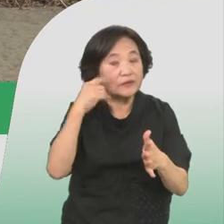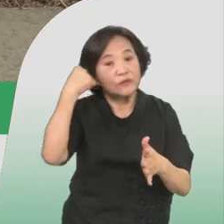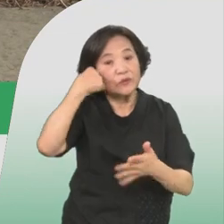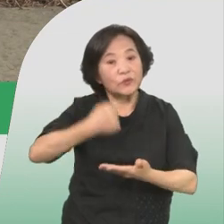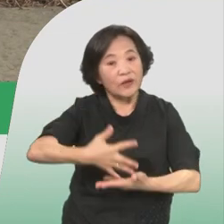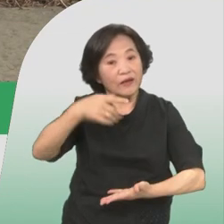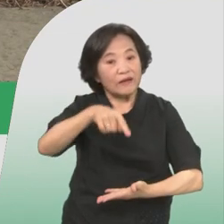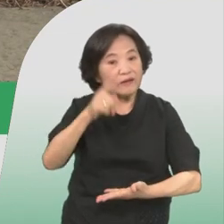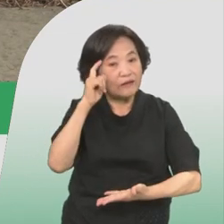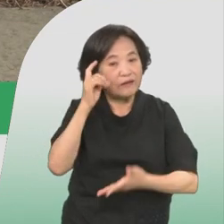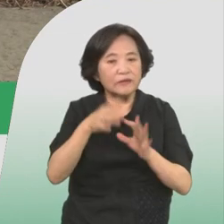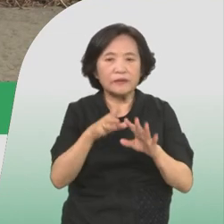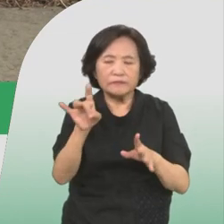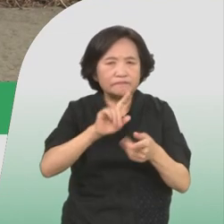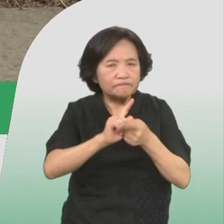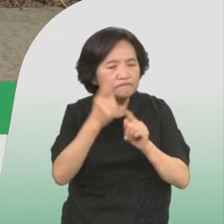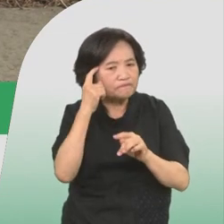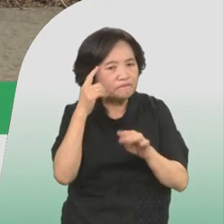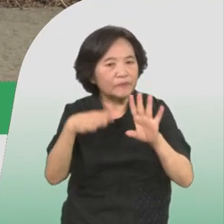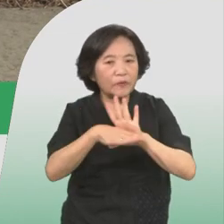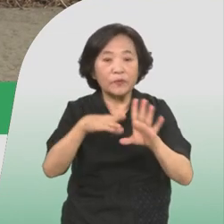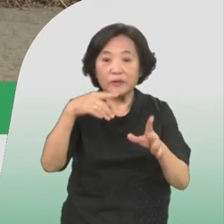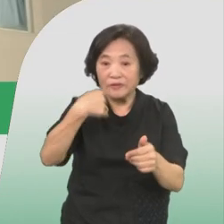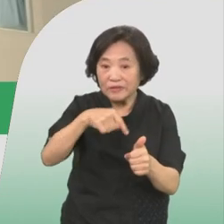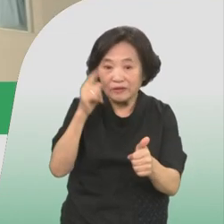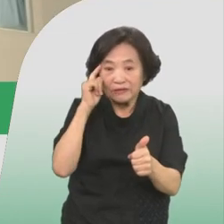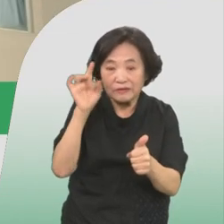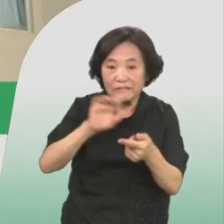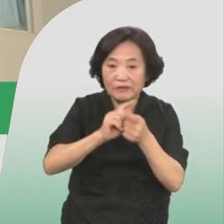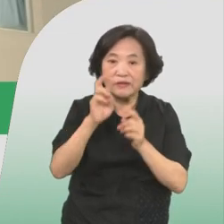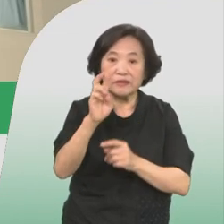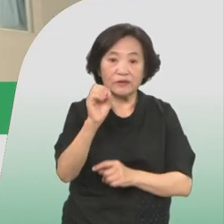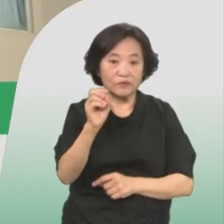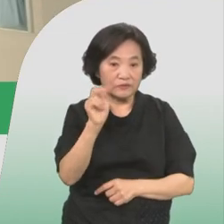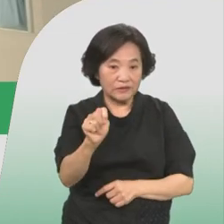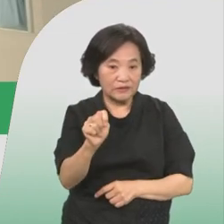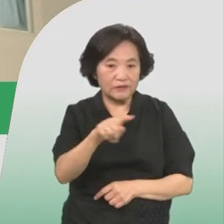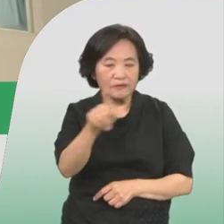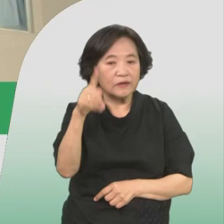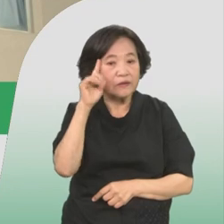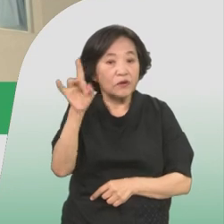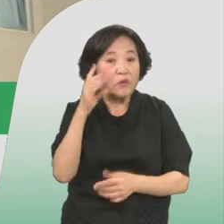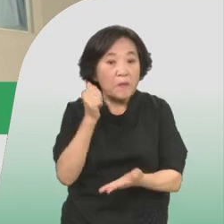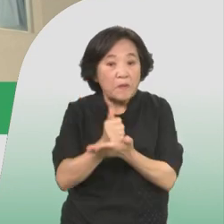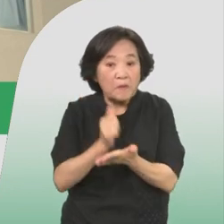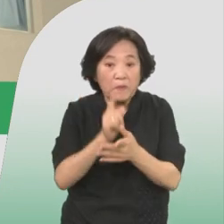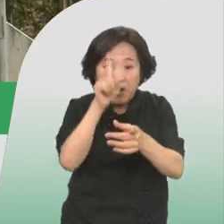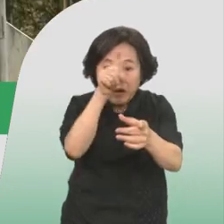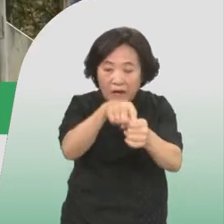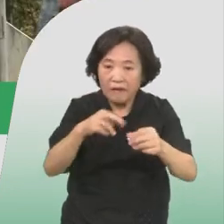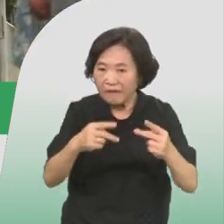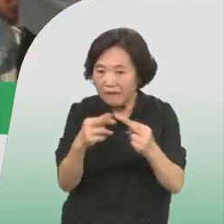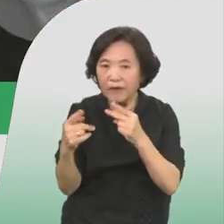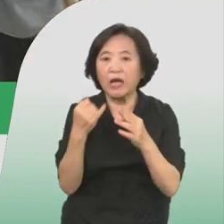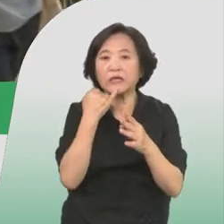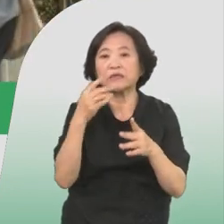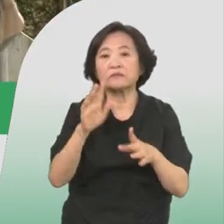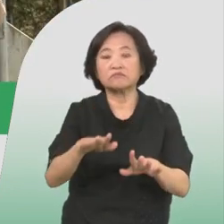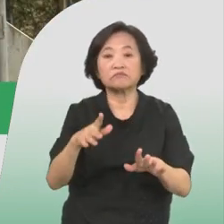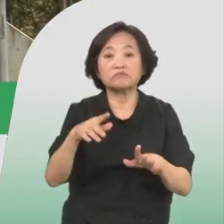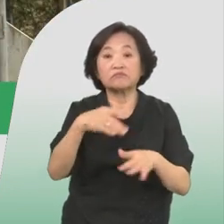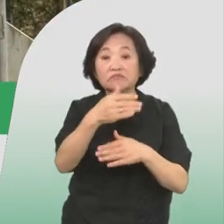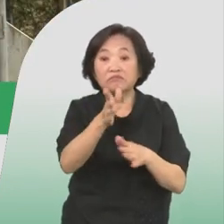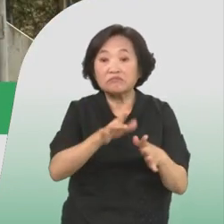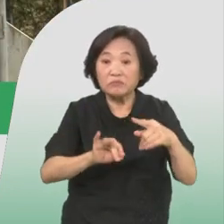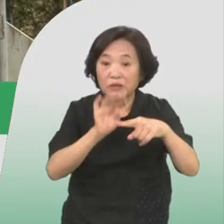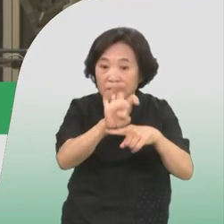府一公告，要用文教设施的方式 ROT 另外经营，特别为厂商用文教做目的，征收过后，制作一套市